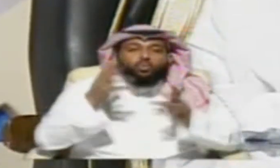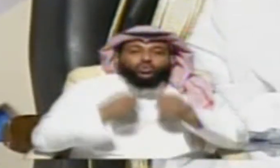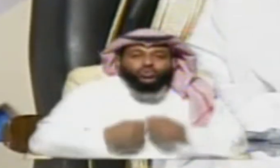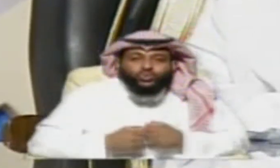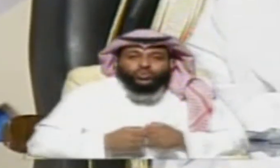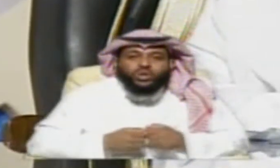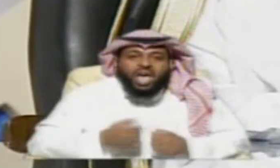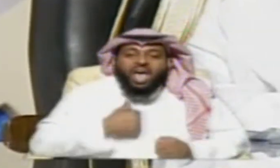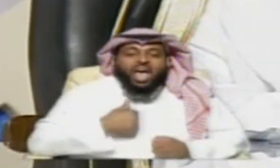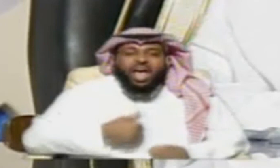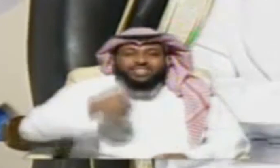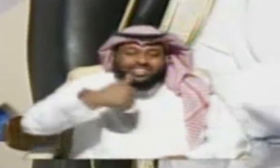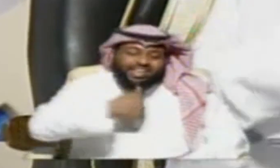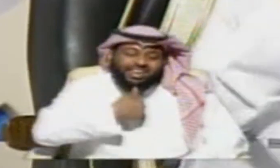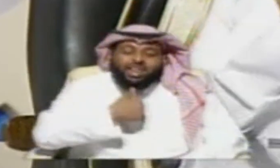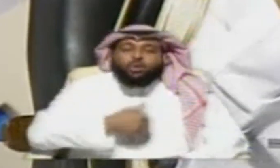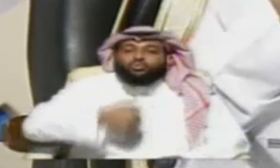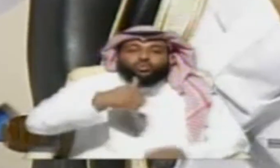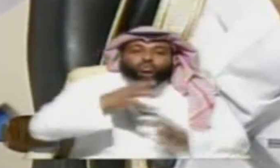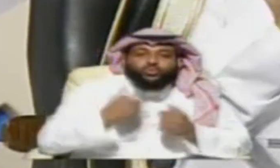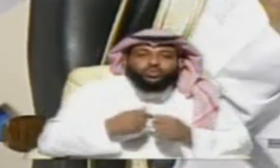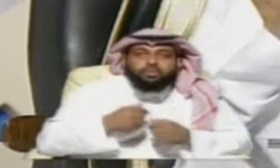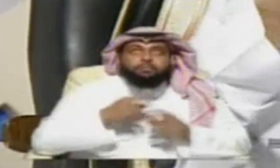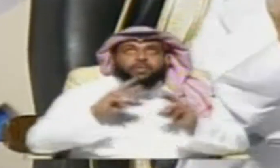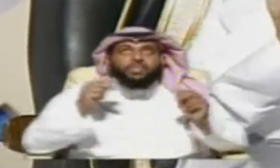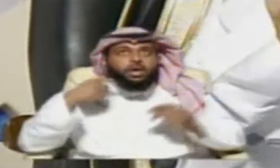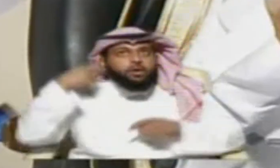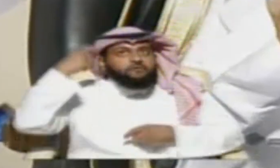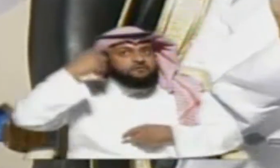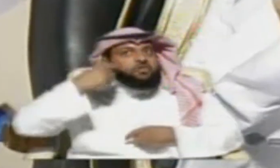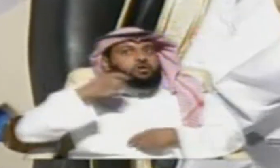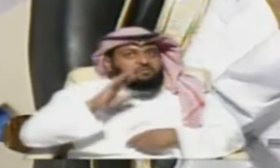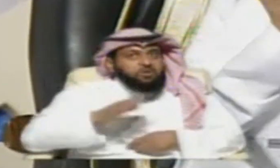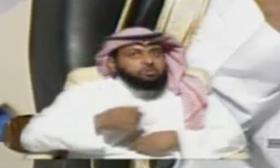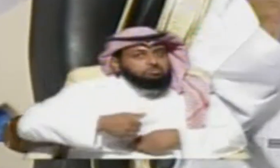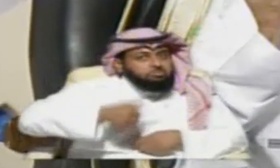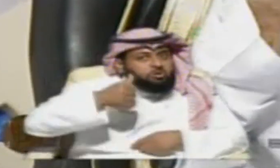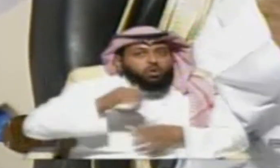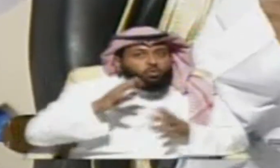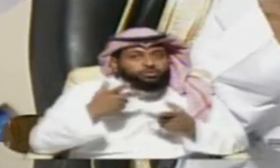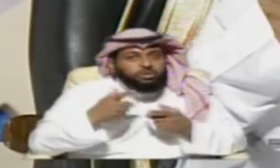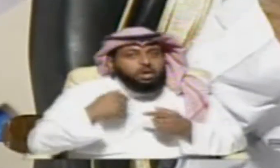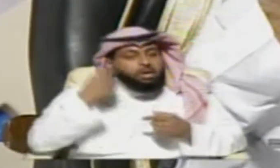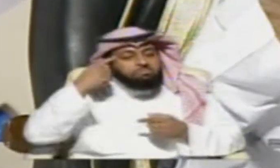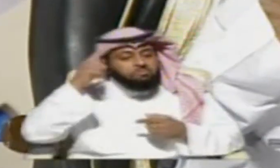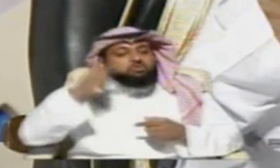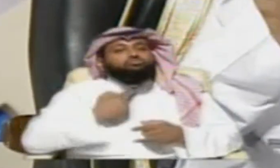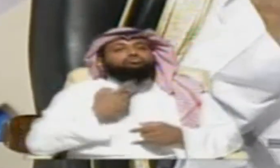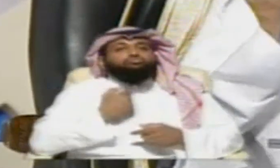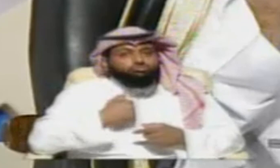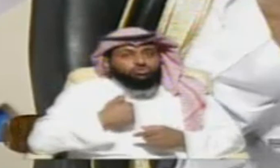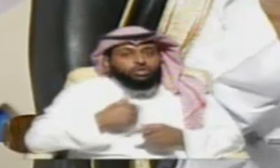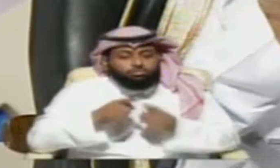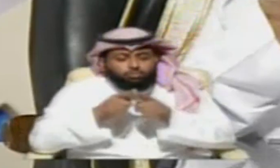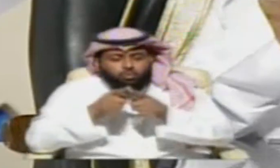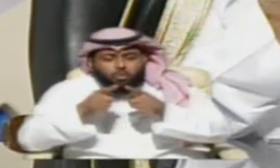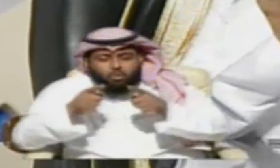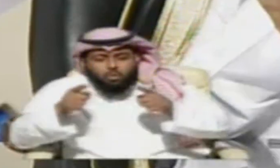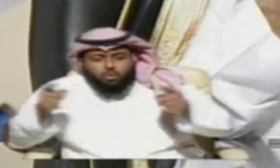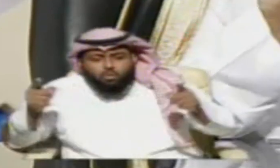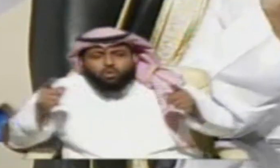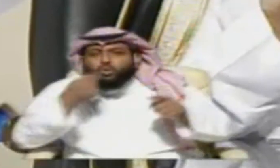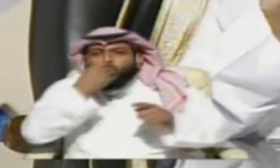أصلح لقلب الشخص وأحضر له وأيسر عليه أن يطيل في القراءة ويمد في